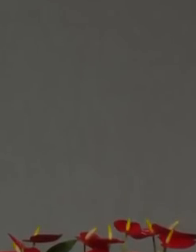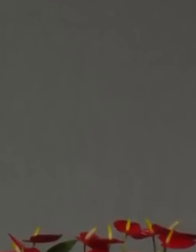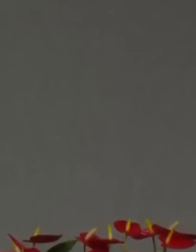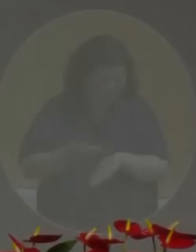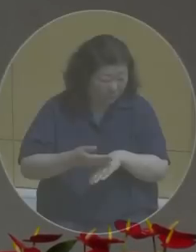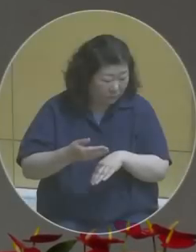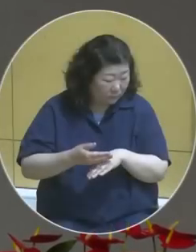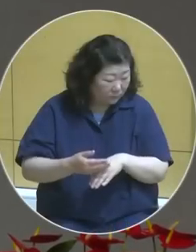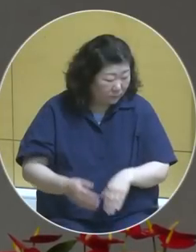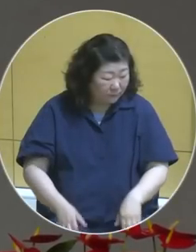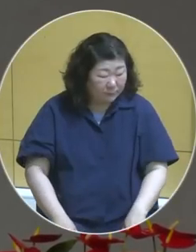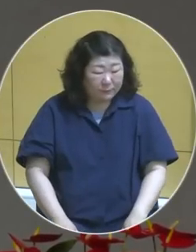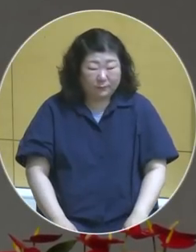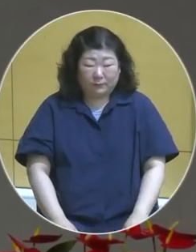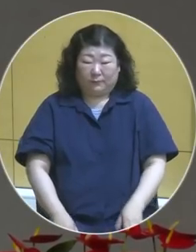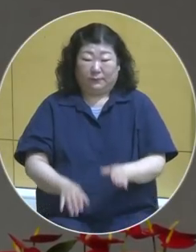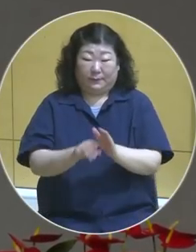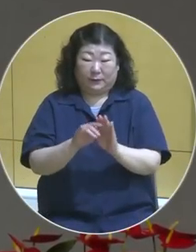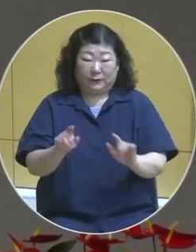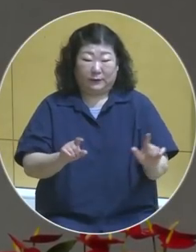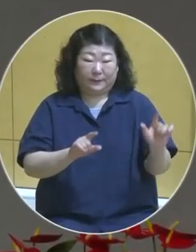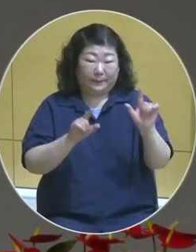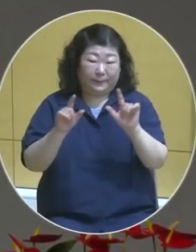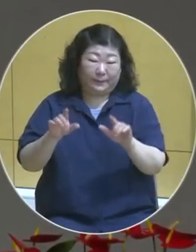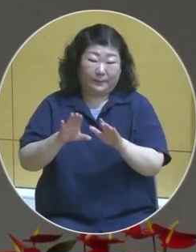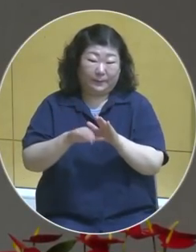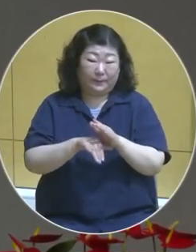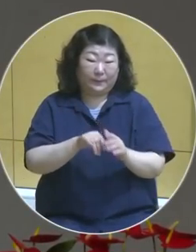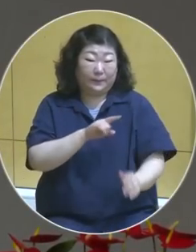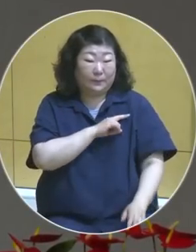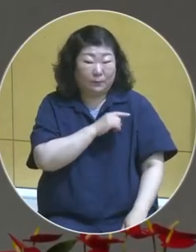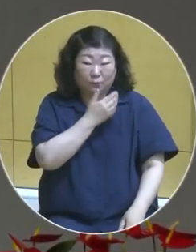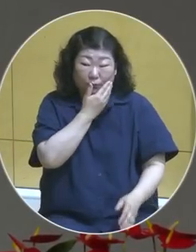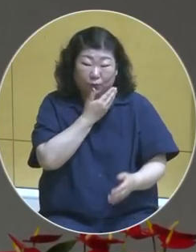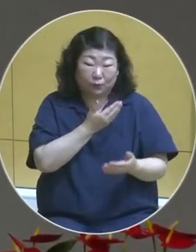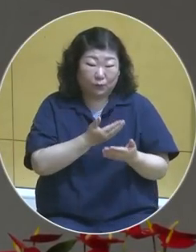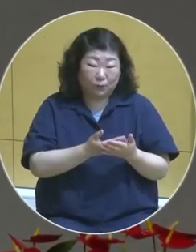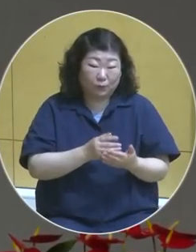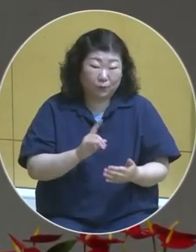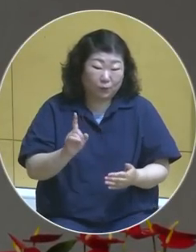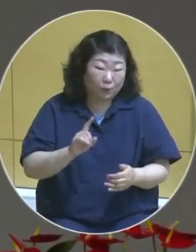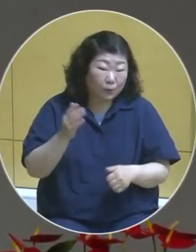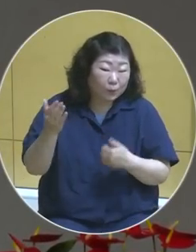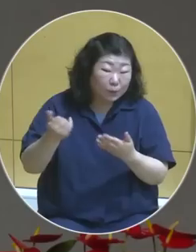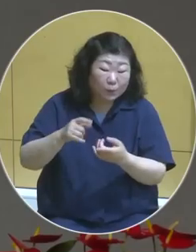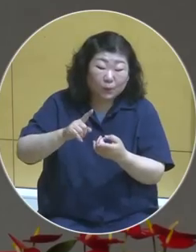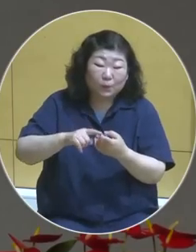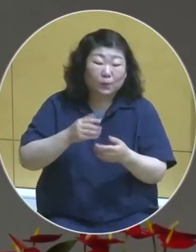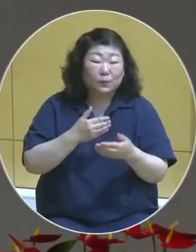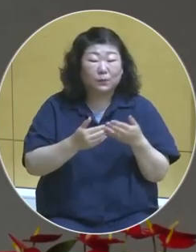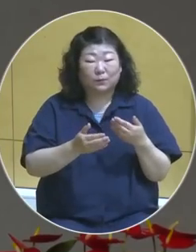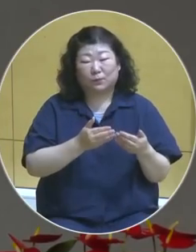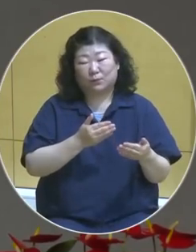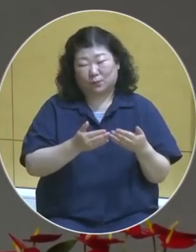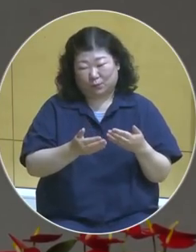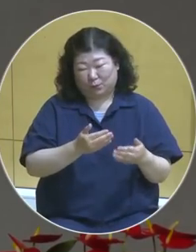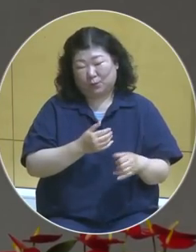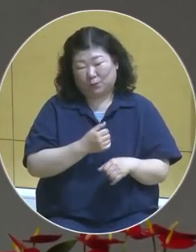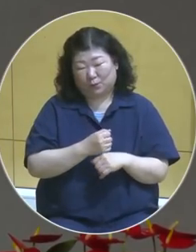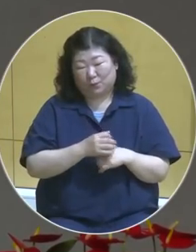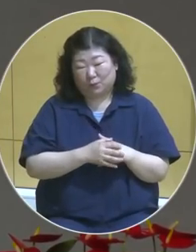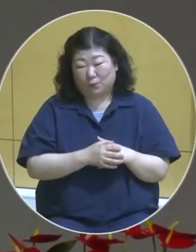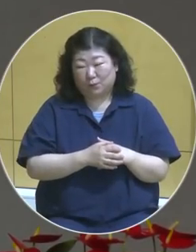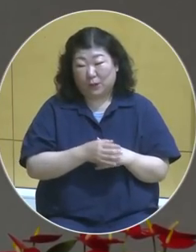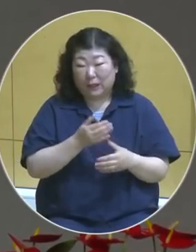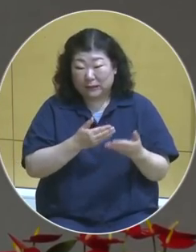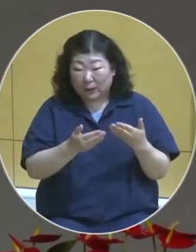감사드립니다. 우리가 신앙생활하면서 가장 중요한 것이 뭐냐면 하나님에 대한 체험입니다. 이 체험이 있을